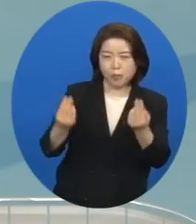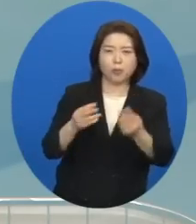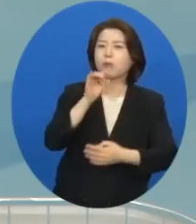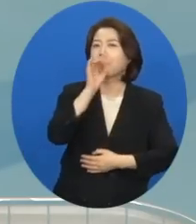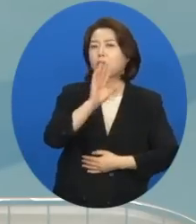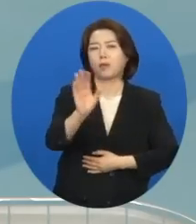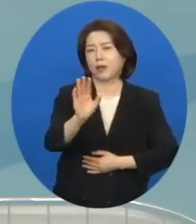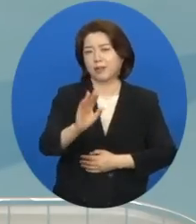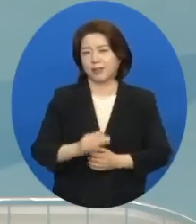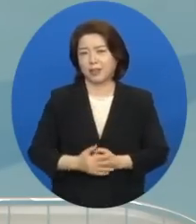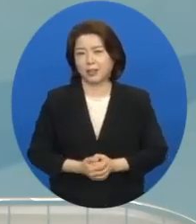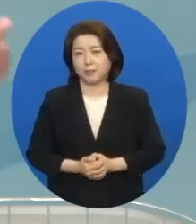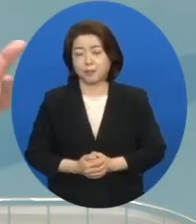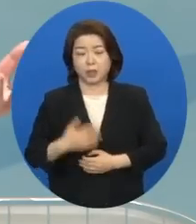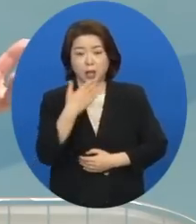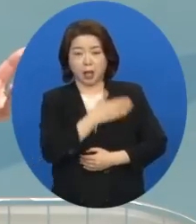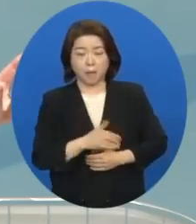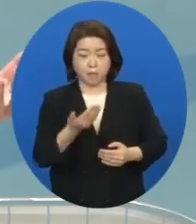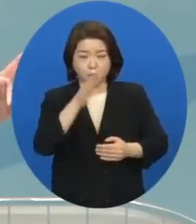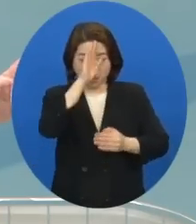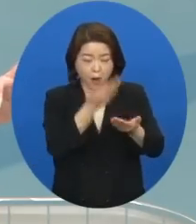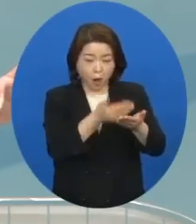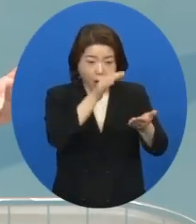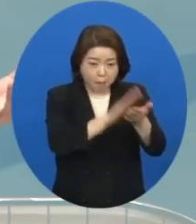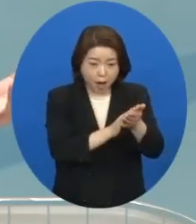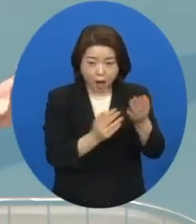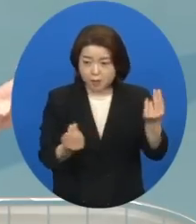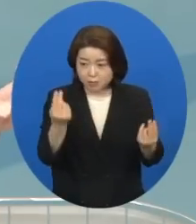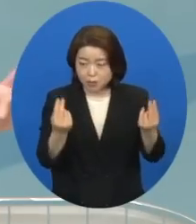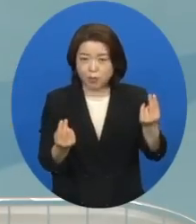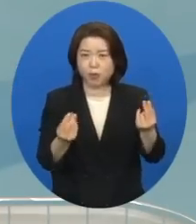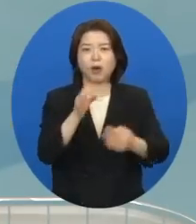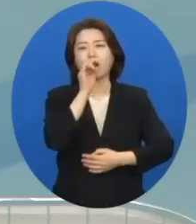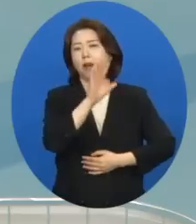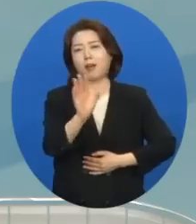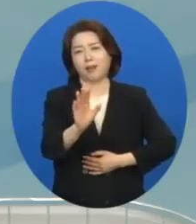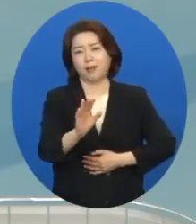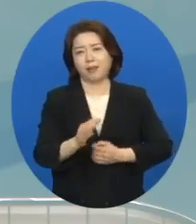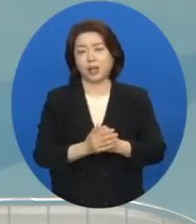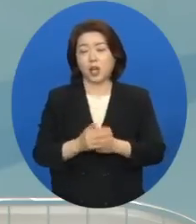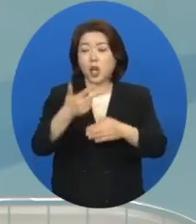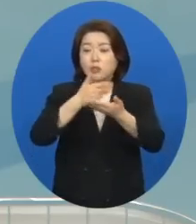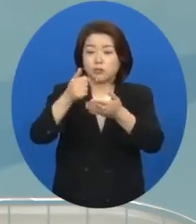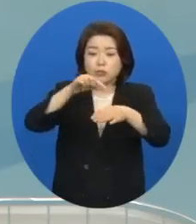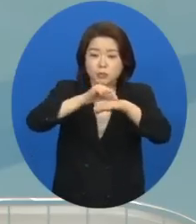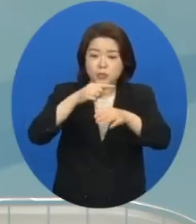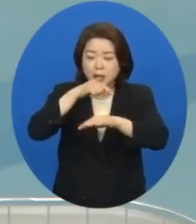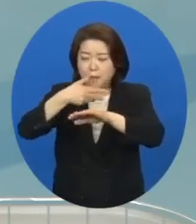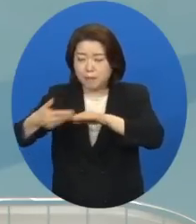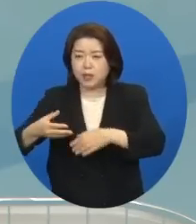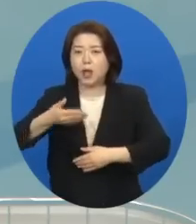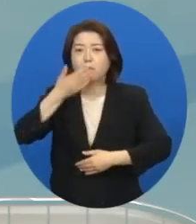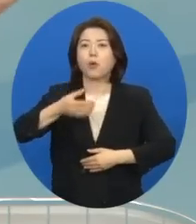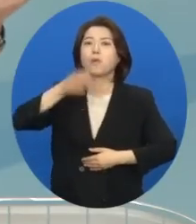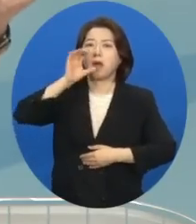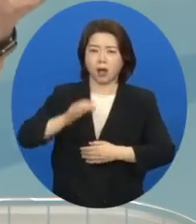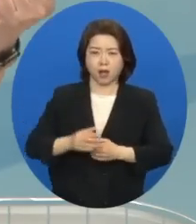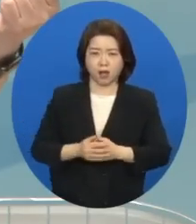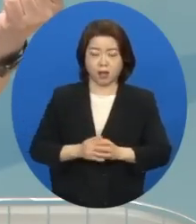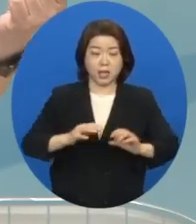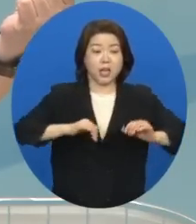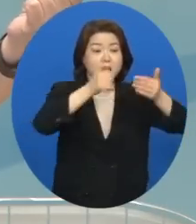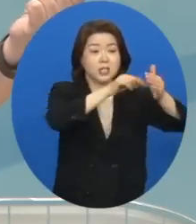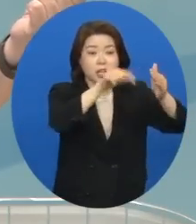비교하겠어요? 몸이 고침을 받은 것과 비교하겠어요? 주님의 살과 피를 먹고 마셨어요. 세상 성공한